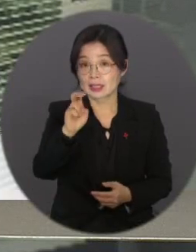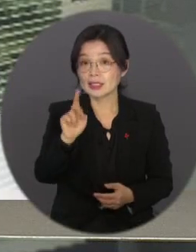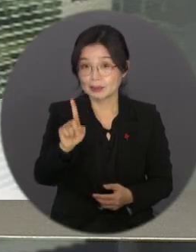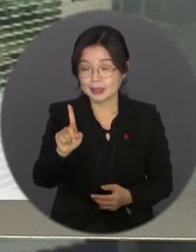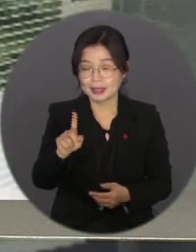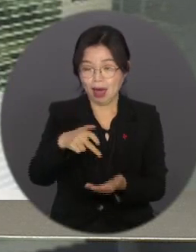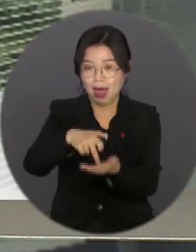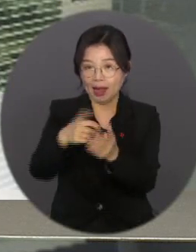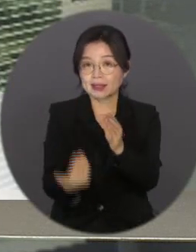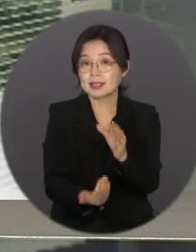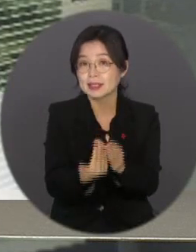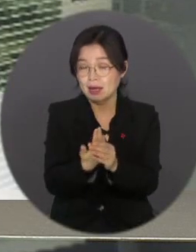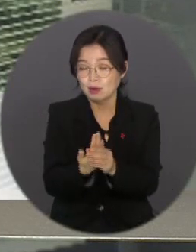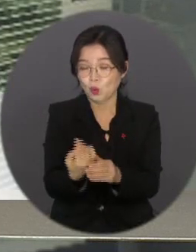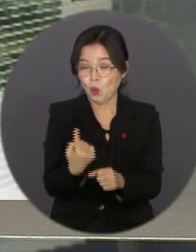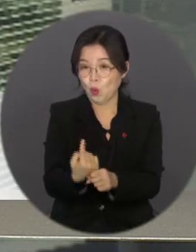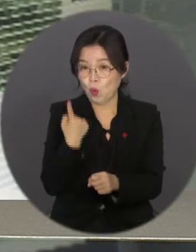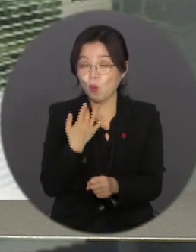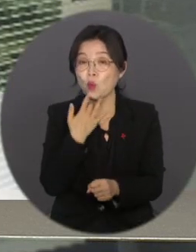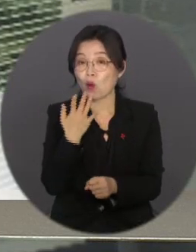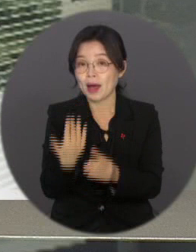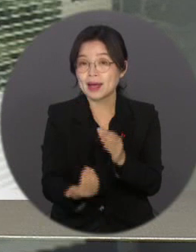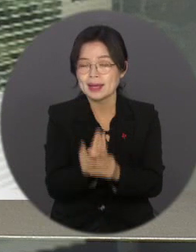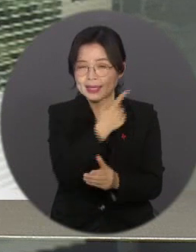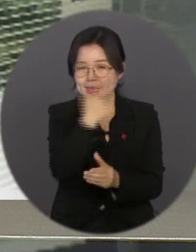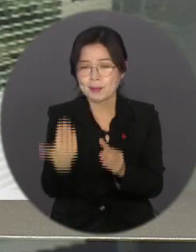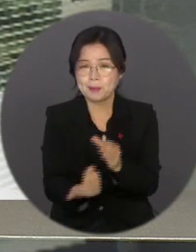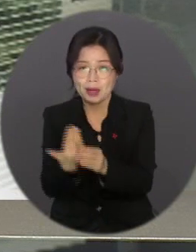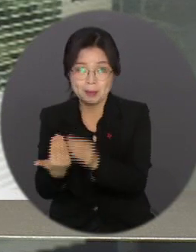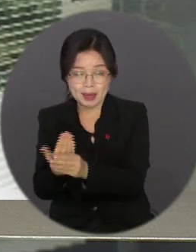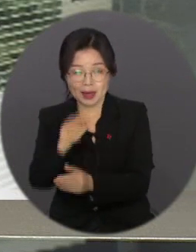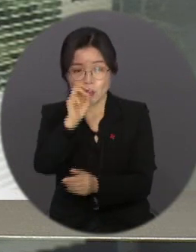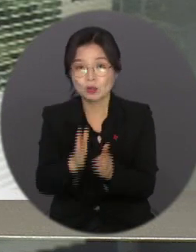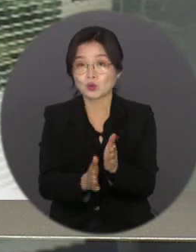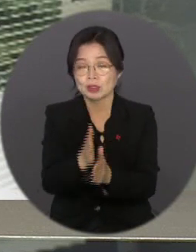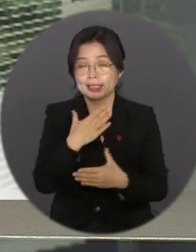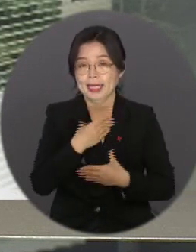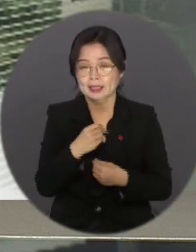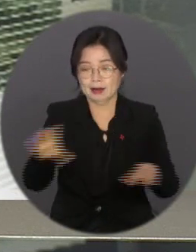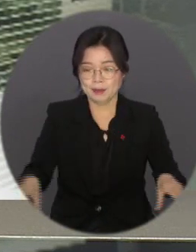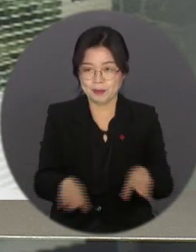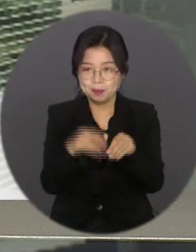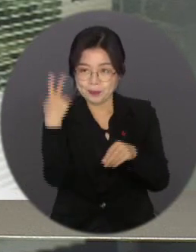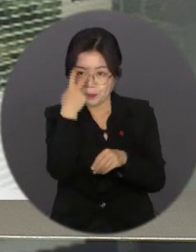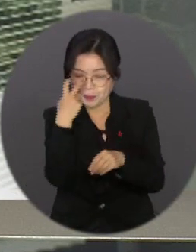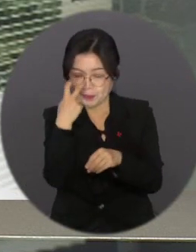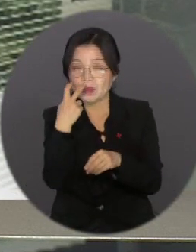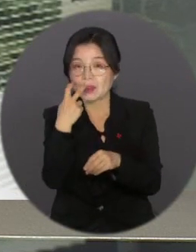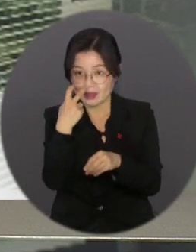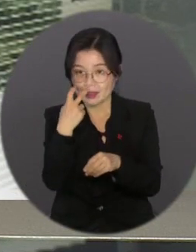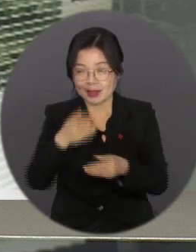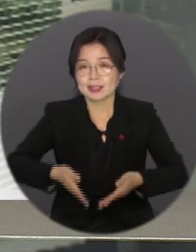2021년 학동 참사, 지난해 화정동 참사 등 대형 사고가 잇따르자 광주시는 안전을 총괄하는 컨트롤타워를